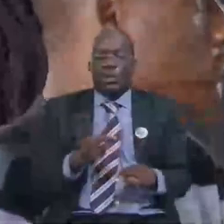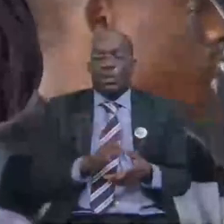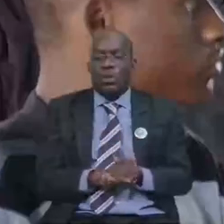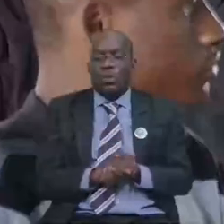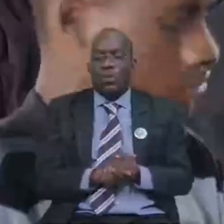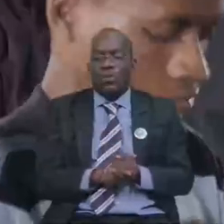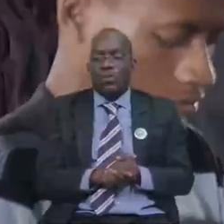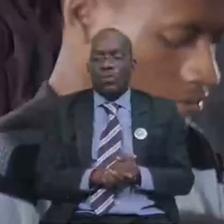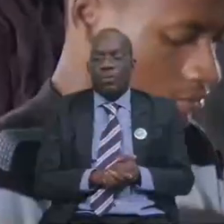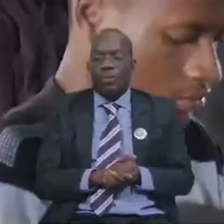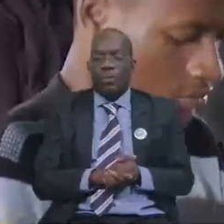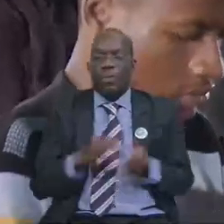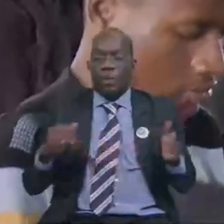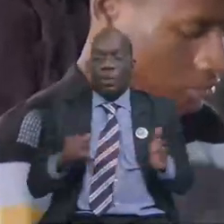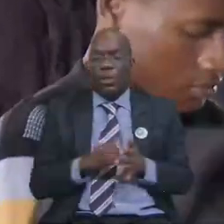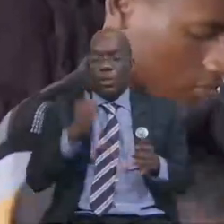c'est fait